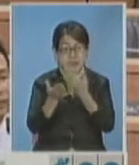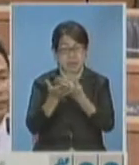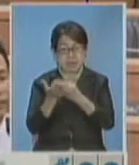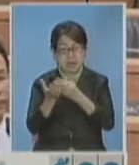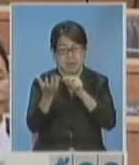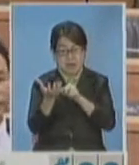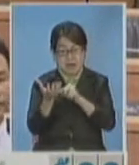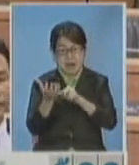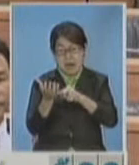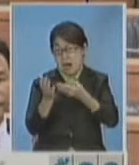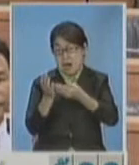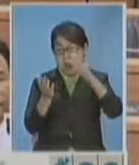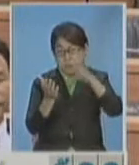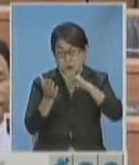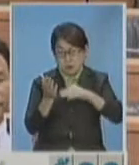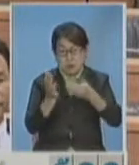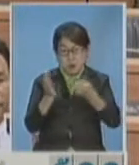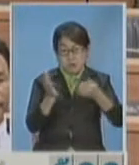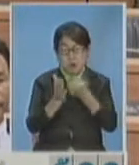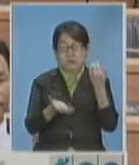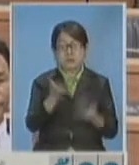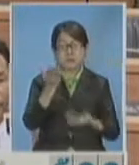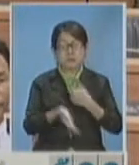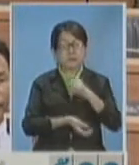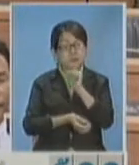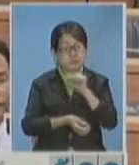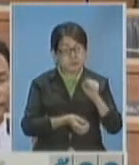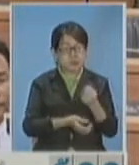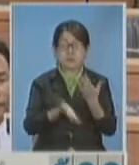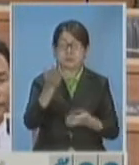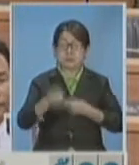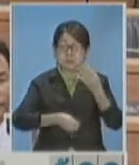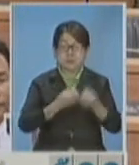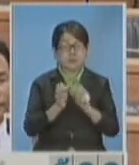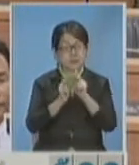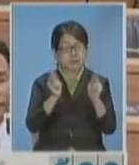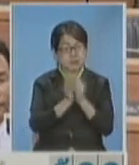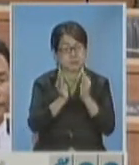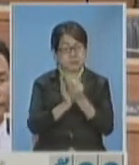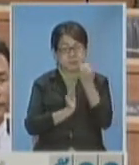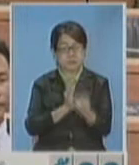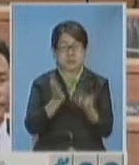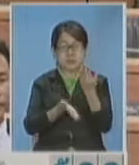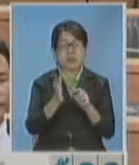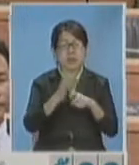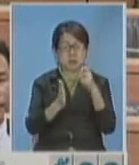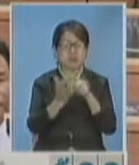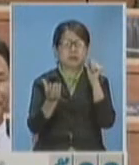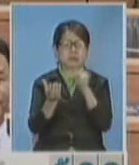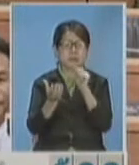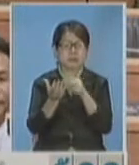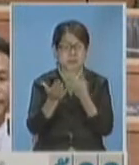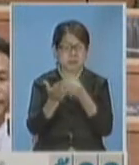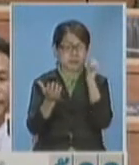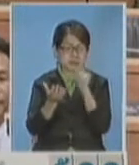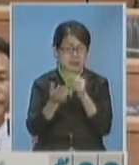ะครับระหว่างสมาชิกหรือกรรมาธิการเสียงน้อยกับกรรมาธิการต้องให้ผลในส่วนของเรื่องงบประมาณ